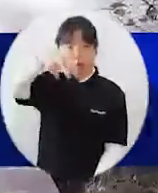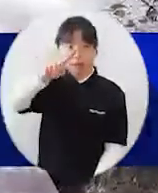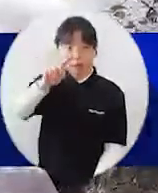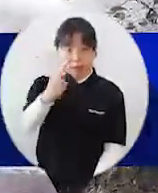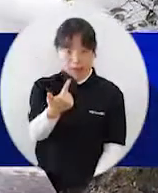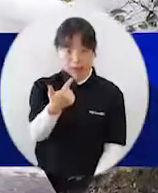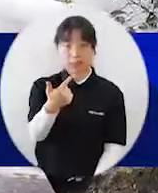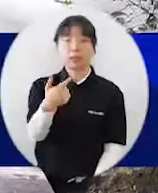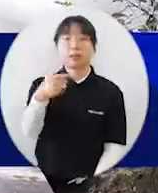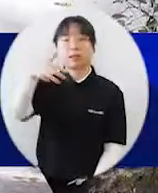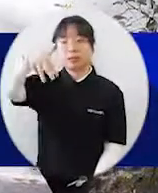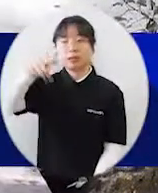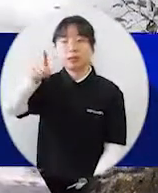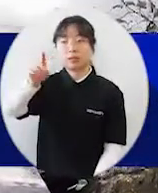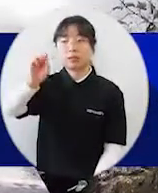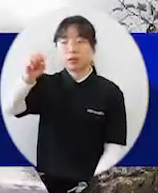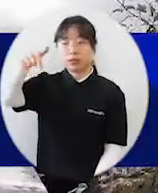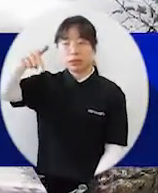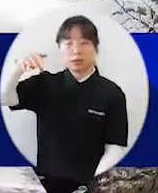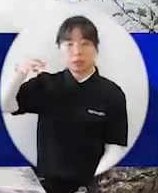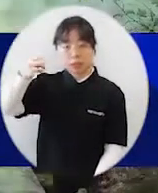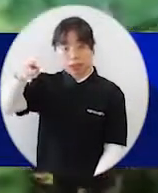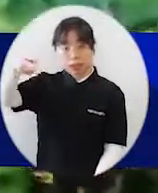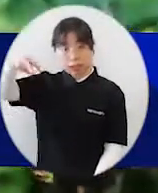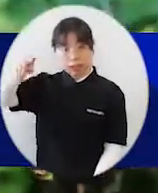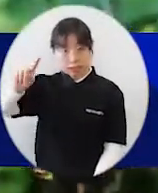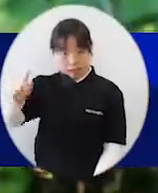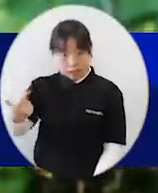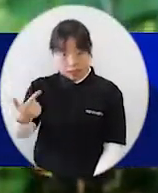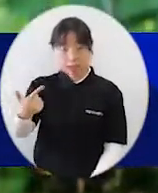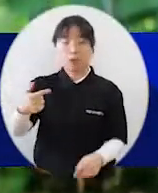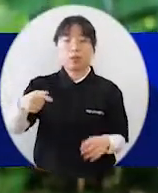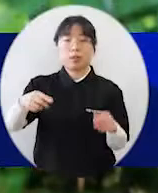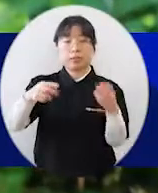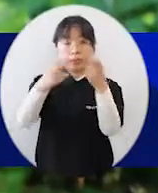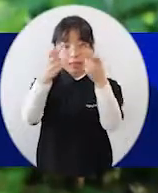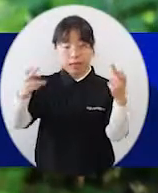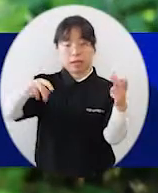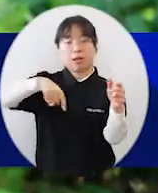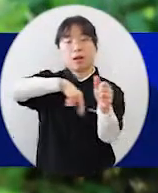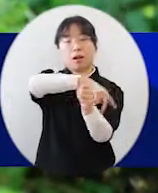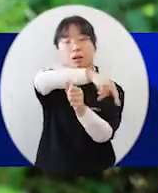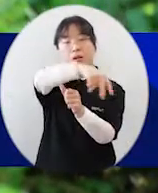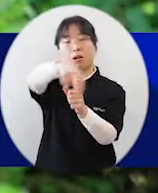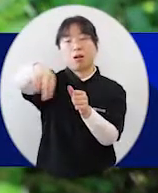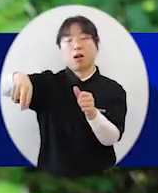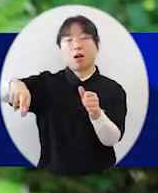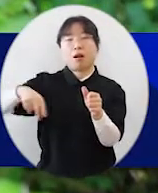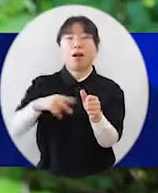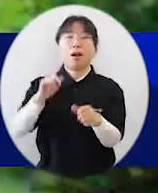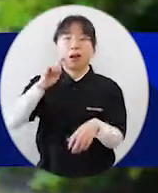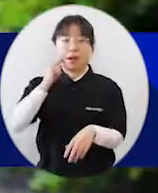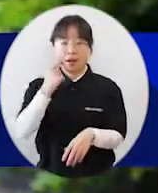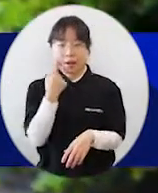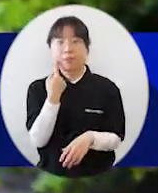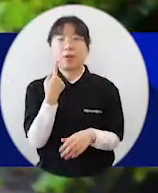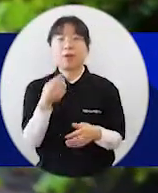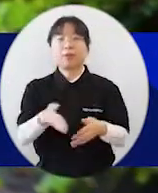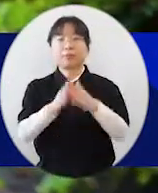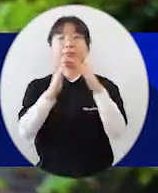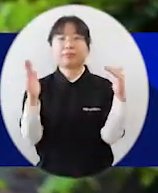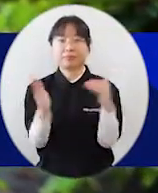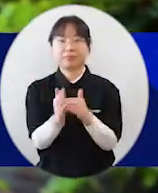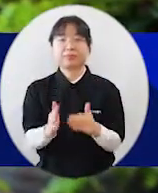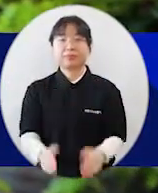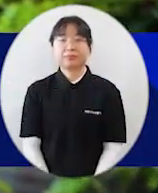소식이네요 오봉 산과 1000개 사는 시민 누구나 자연을 느낄 수 있도록 아름다운 산책길이 조성돼 쬲